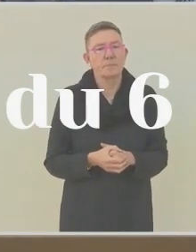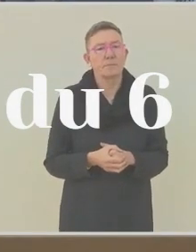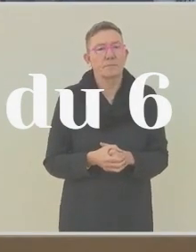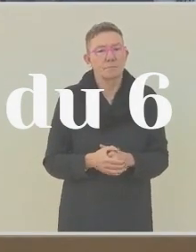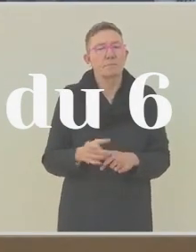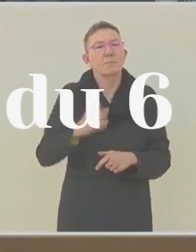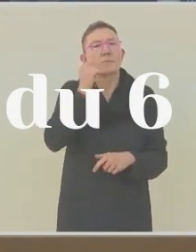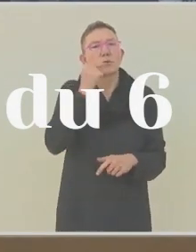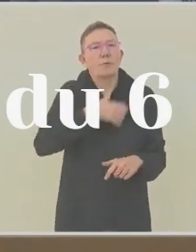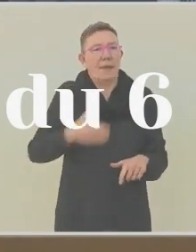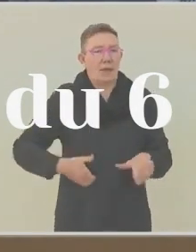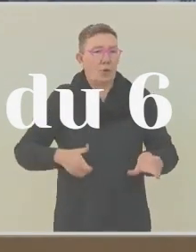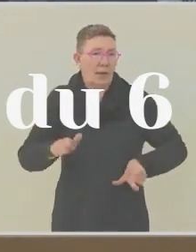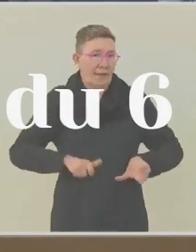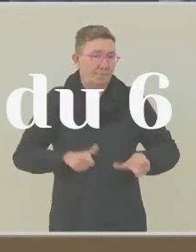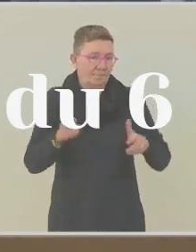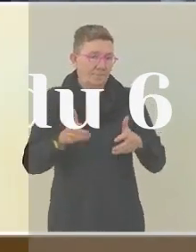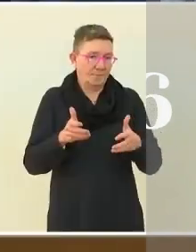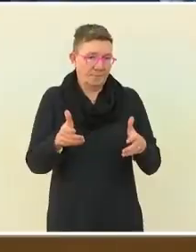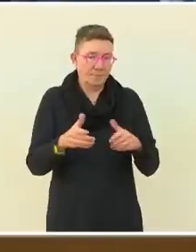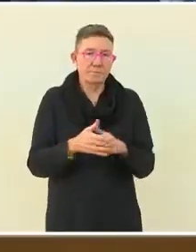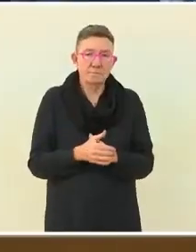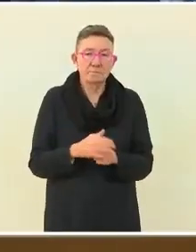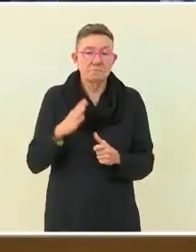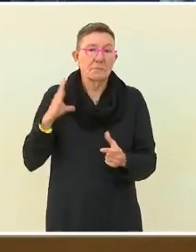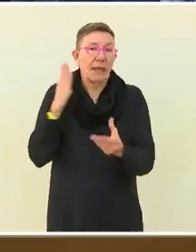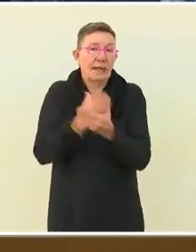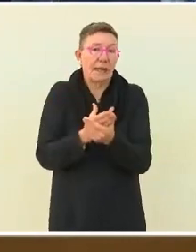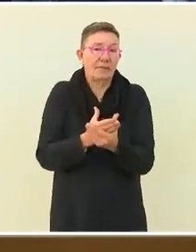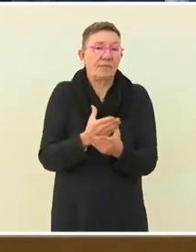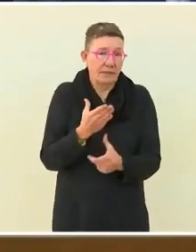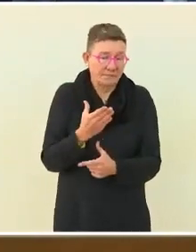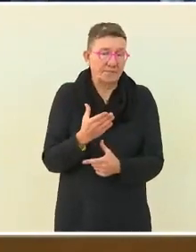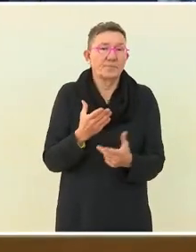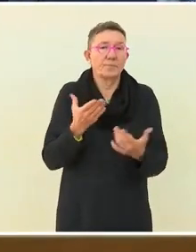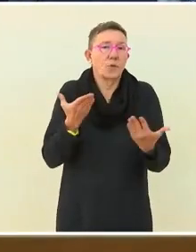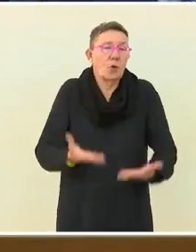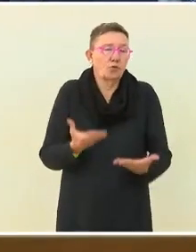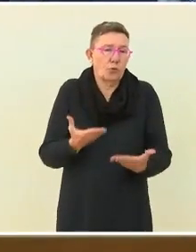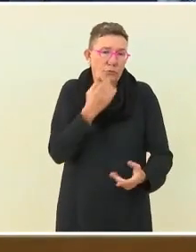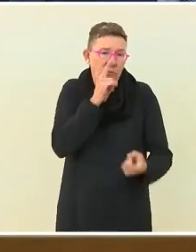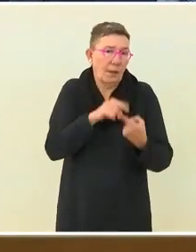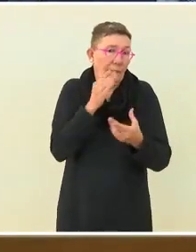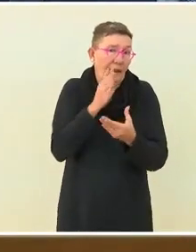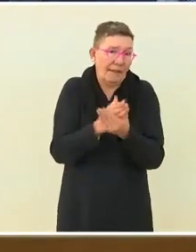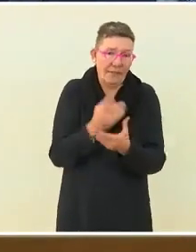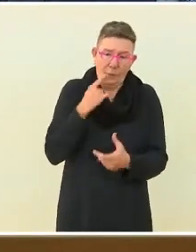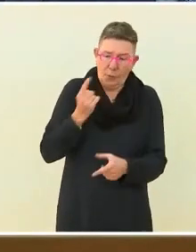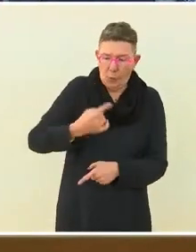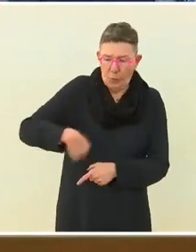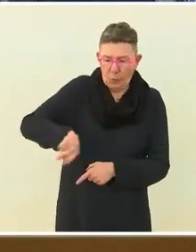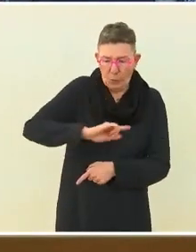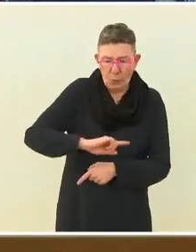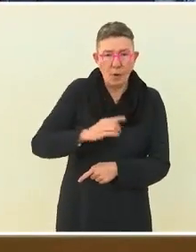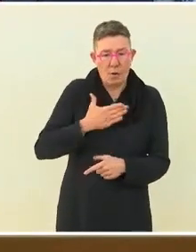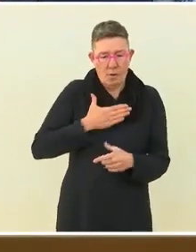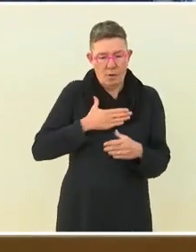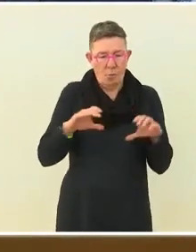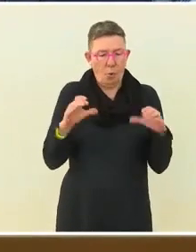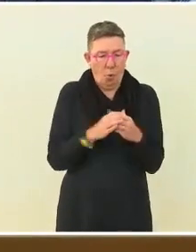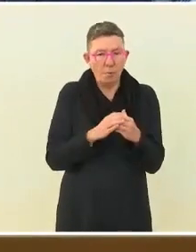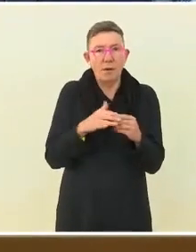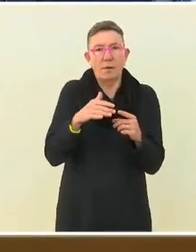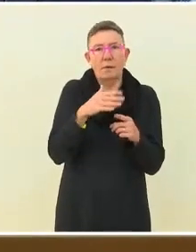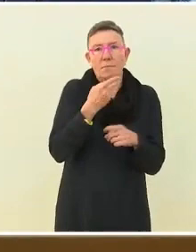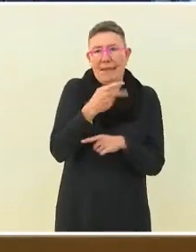Monsieur le maire, chers collègues, si j'interviens aujourd'hui dans notre assemblée, ce n'est pas seulement au nom de mon groupe, le groupe